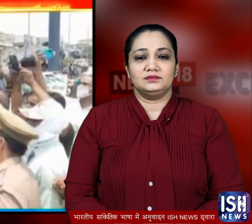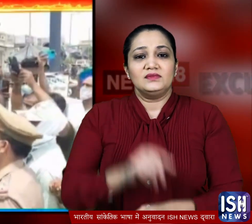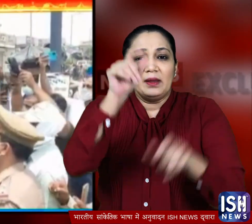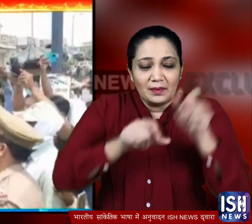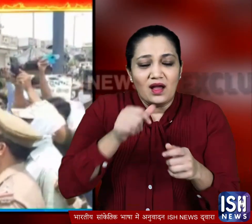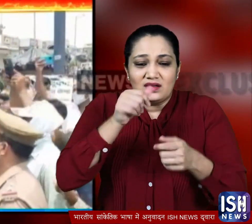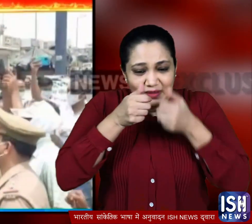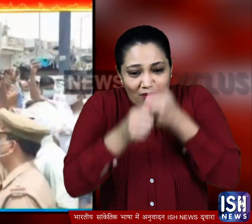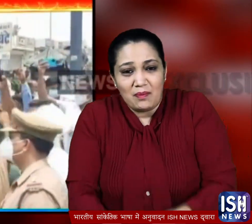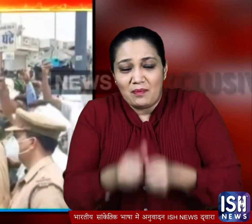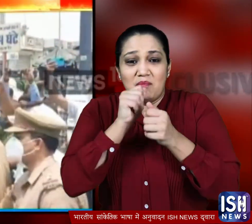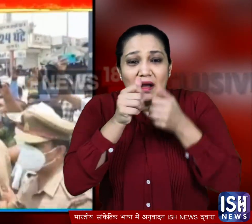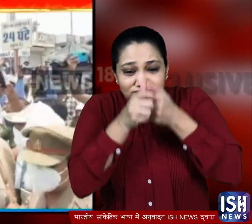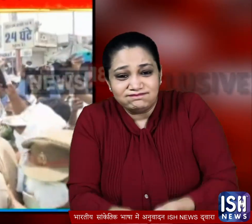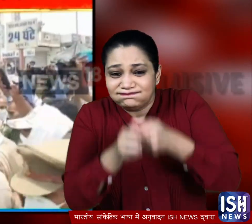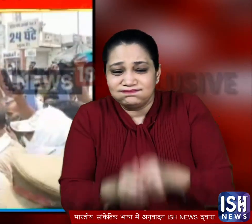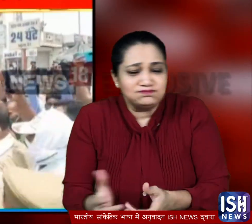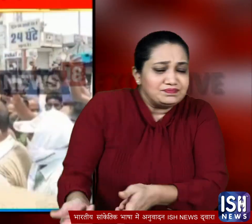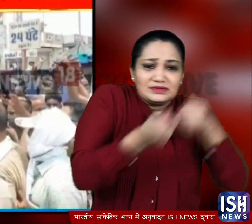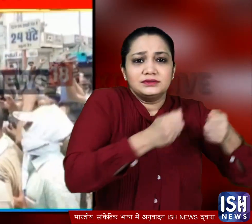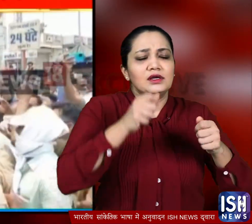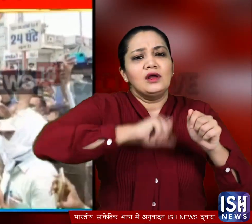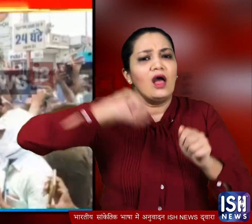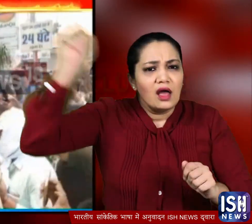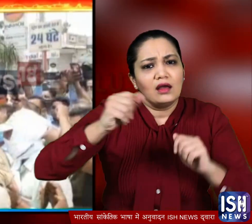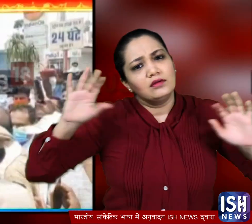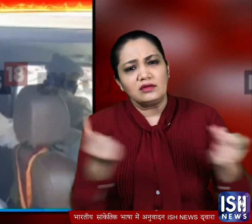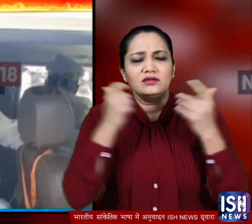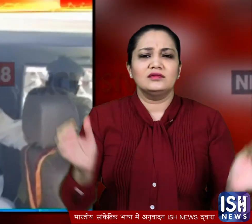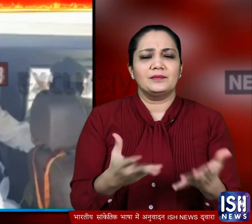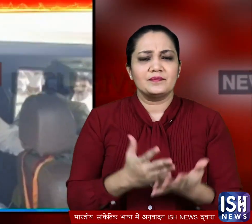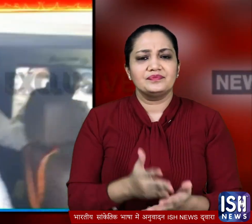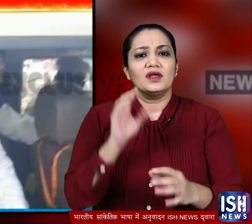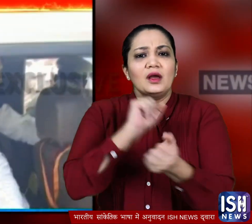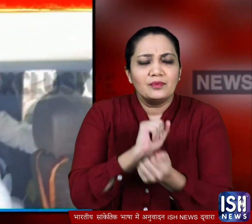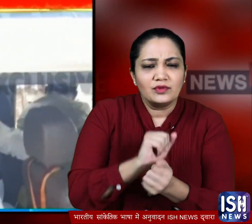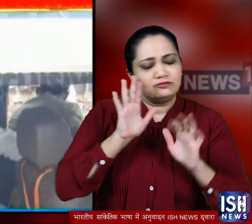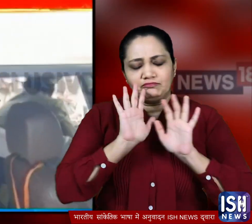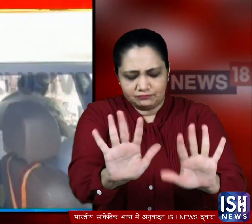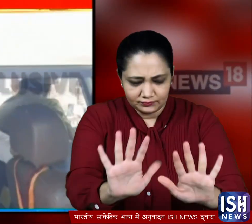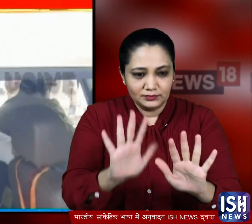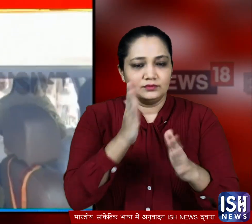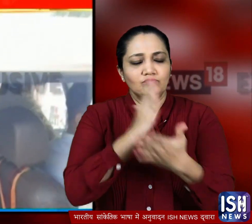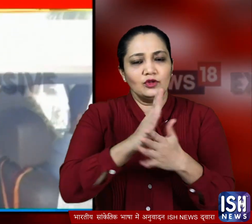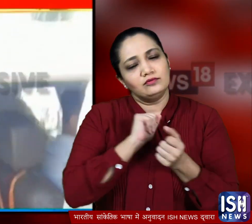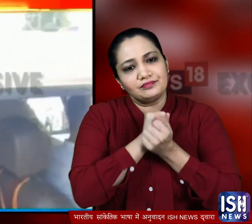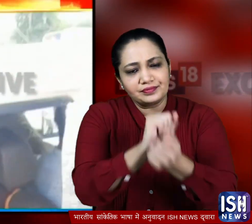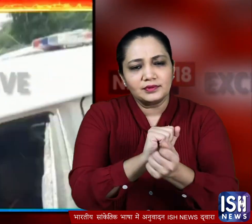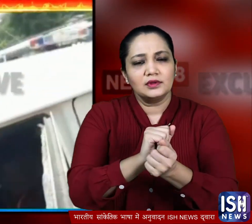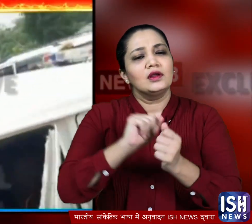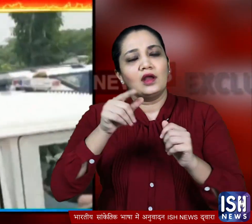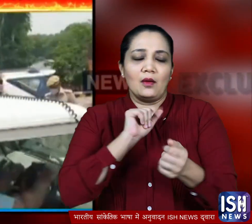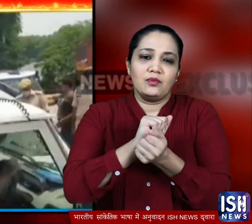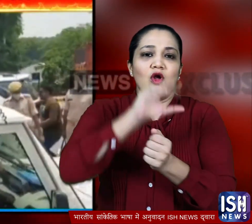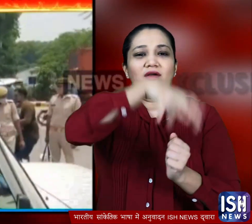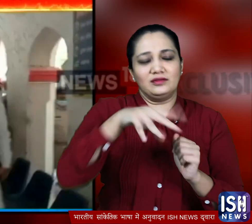ये लोग हैंडपंप उखड़वाने से इतने खफा थे कि मौके पर धरना देने के लिए निकल पड़े, लेकिन पुलिस ने उन्हें बीच में ही रोक लिया और हिरासत में लेकर पुलिस